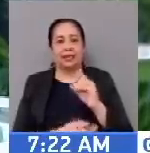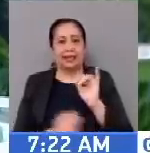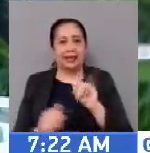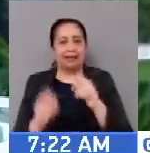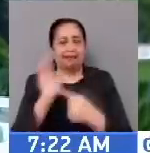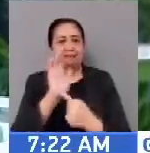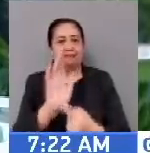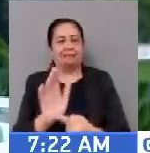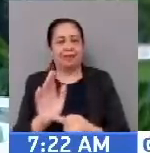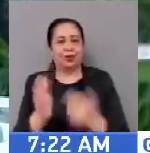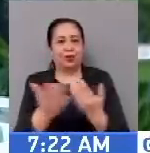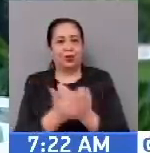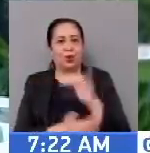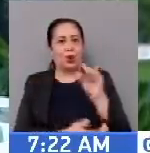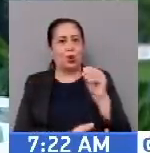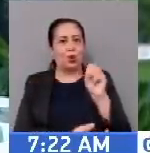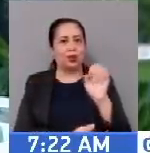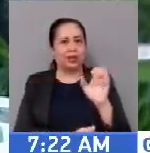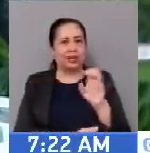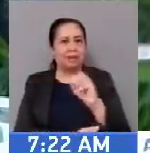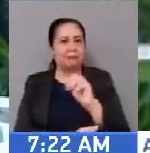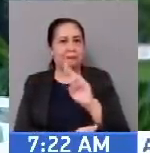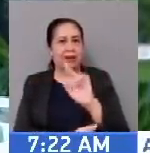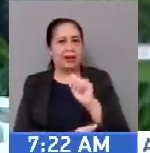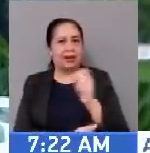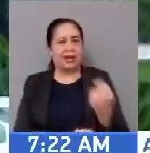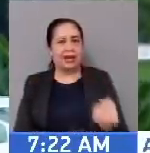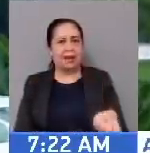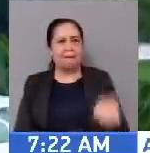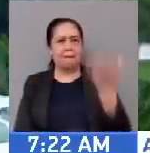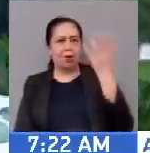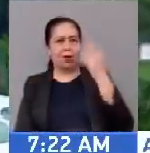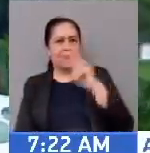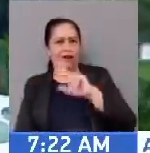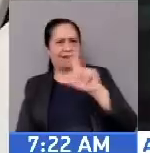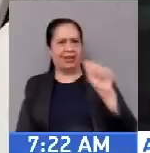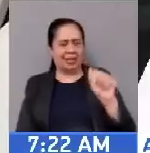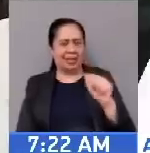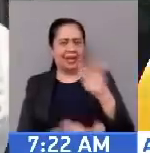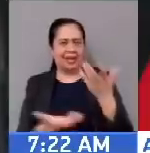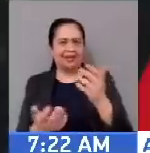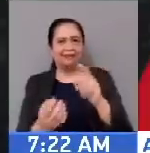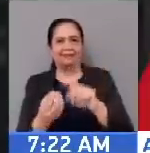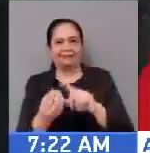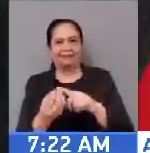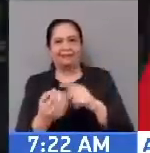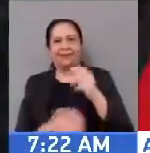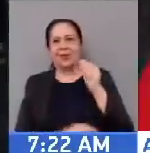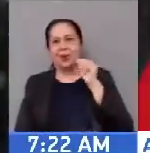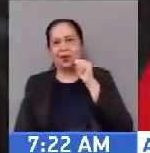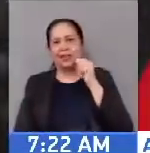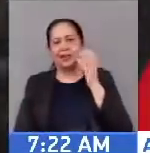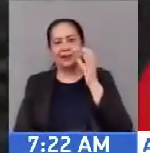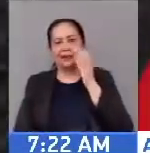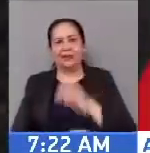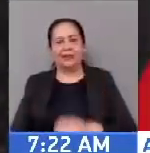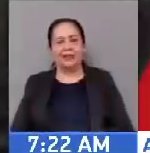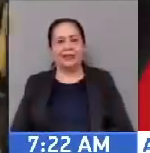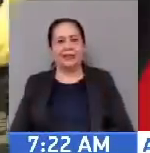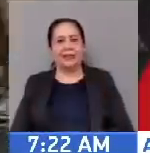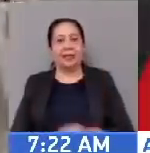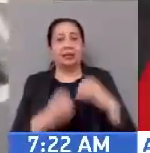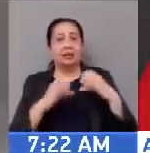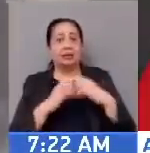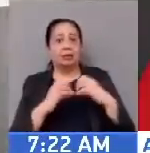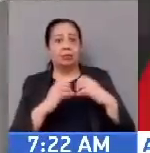Jose and Maria's Bonggang Villa. Yan ang unang chika ni Aubrey Carampel. Kapuso Primetime King and